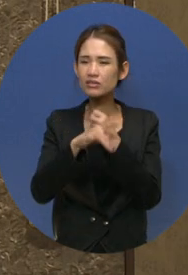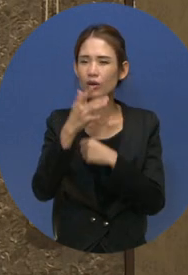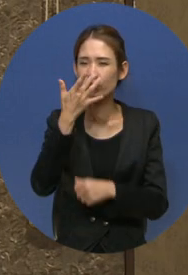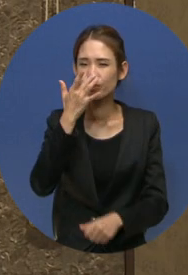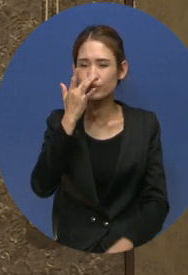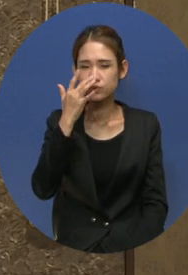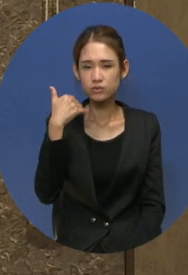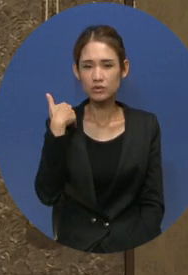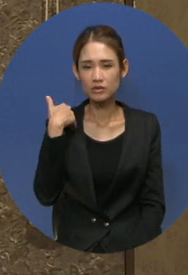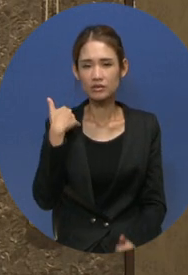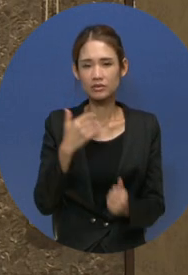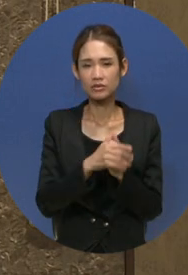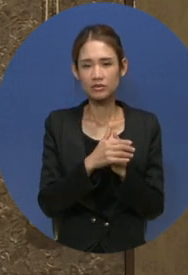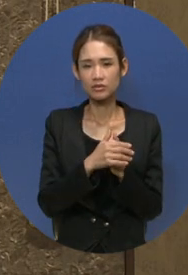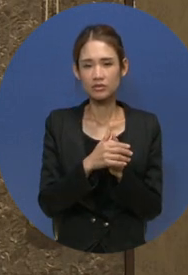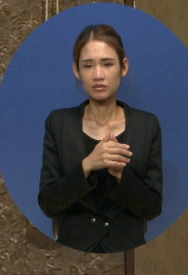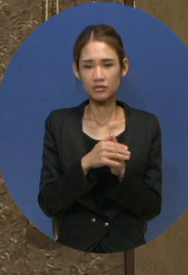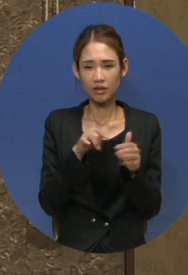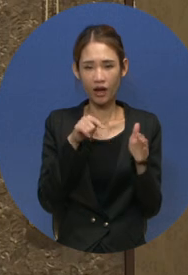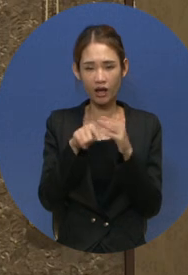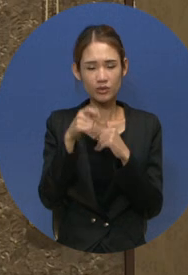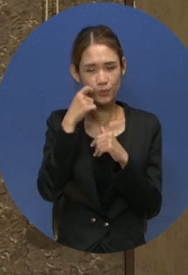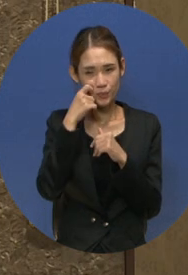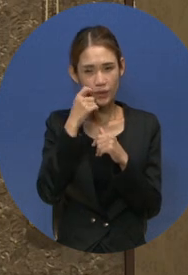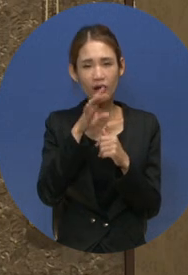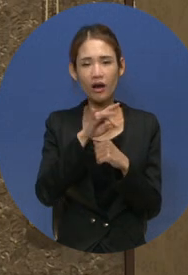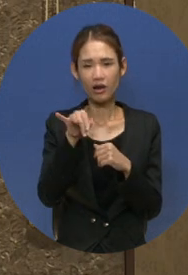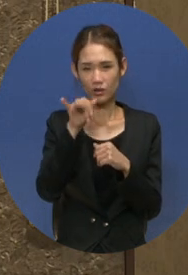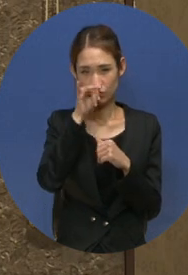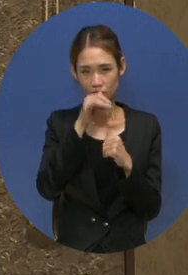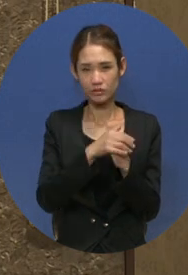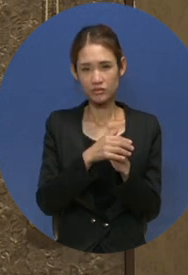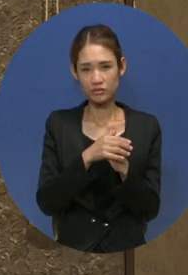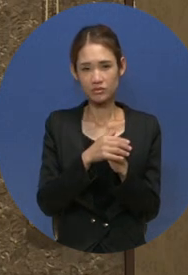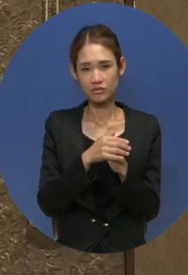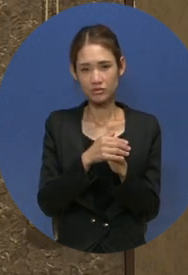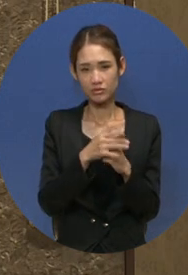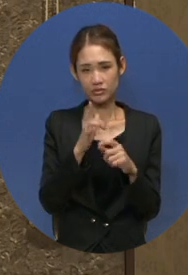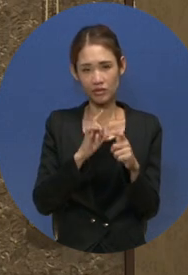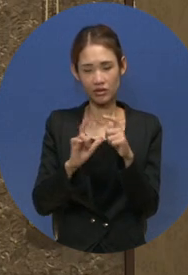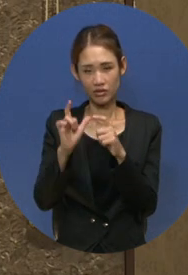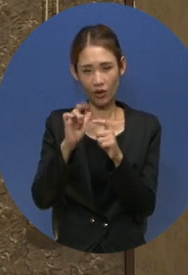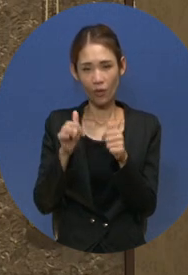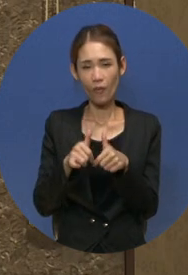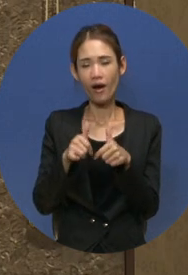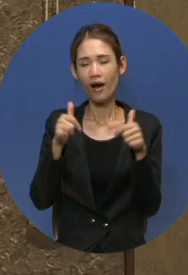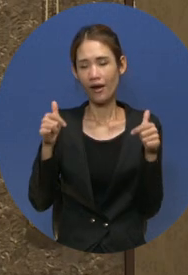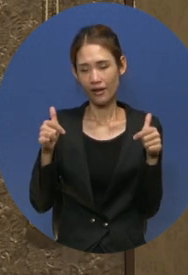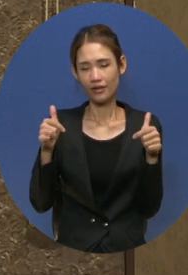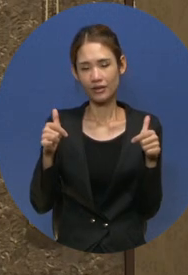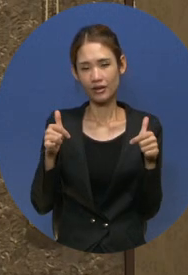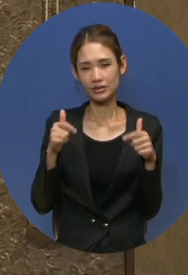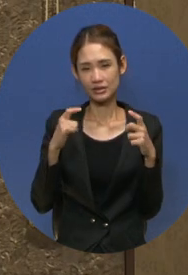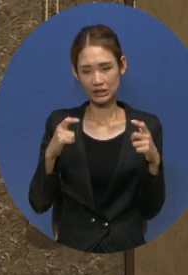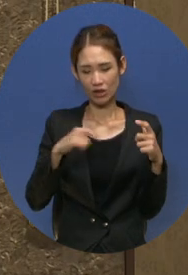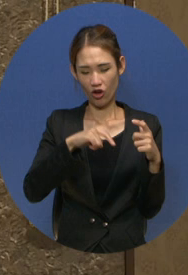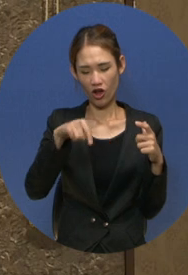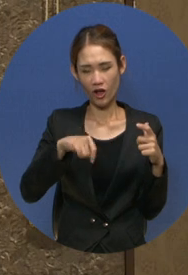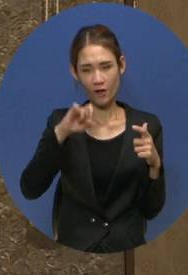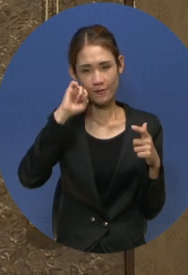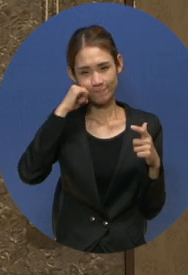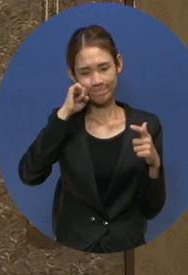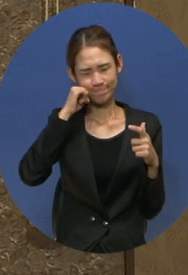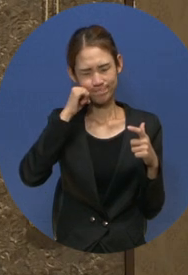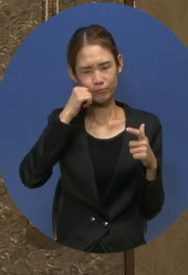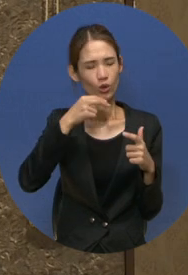몰라서 네, 그런 접근하기 어려운 것도 있기 때문에 그런 것들을 좀 더 많이 이렇게 확대해서 지역 안에서 어떤